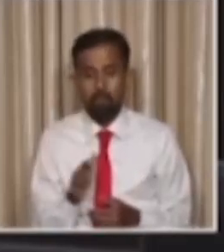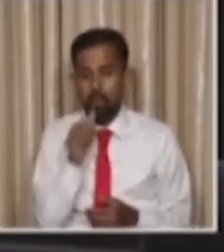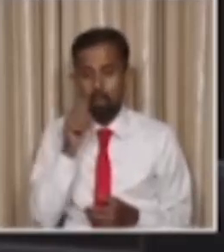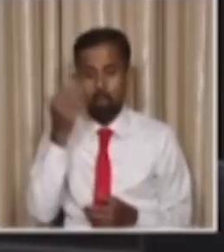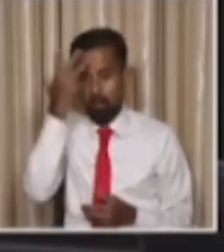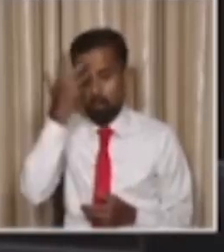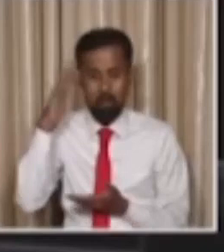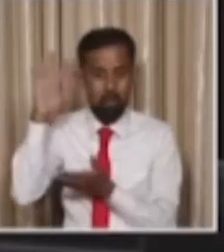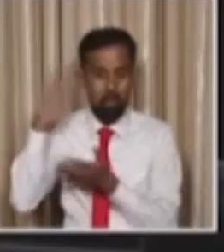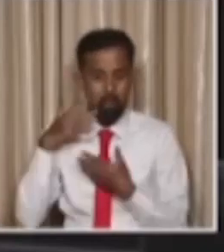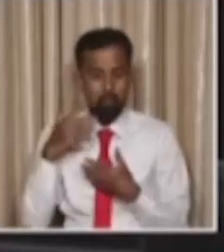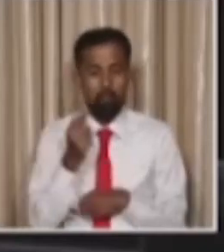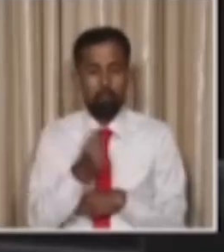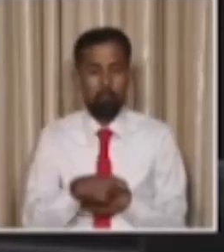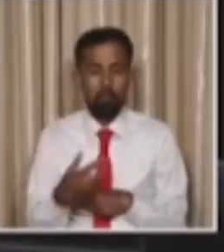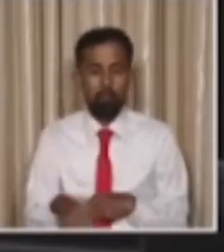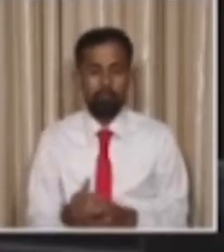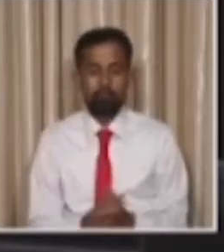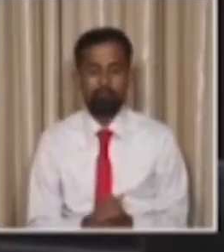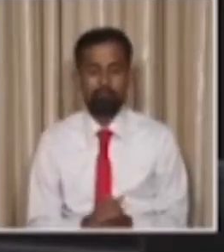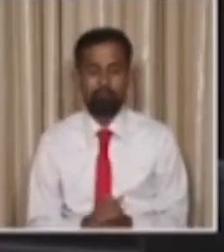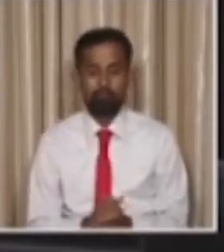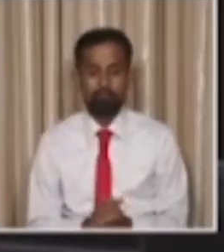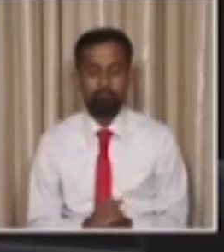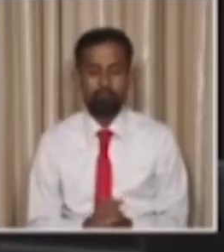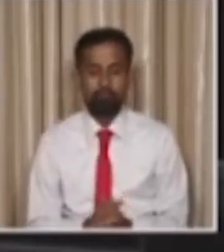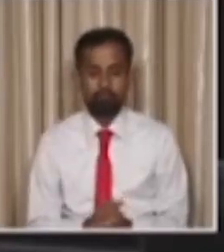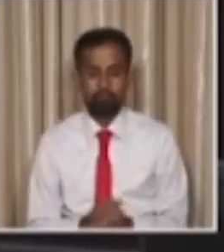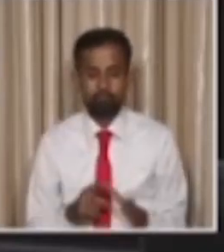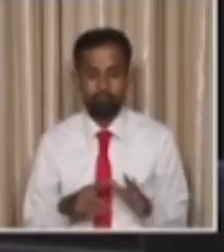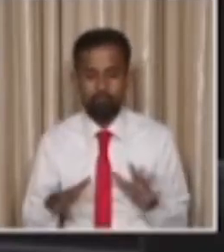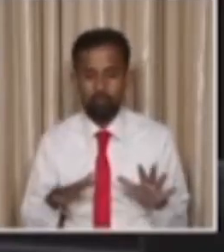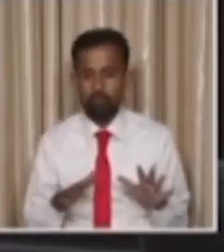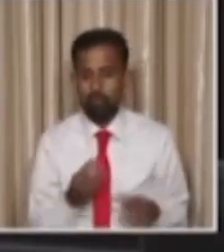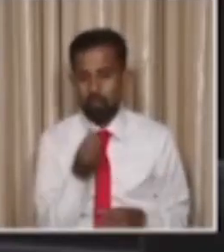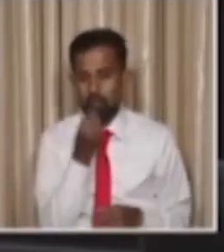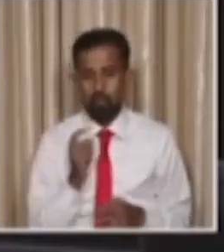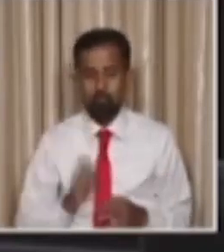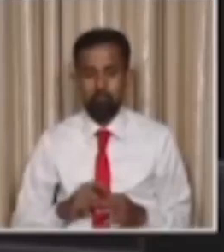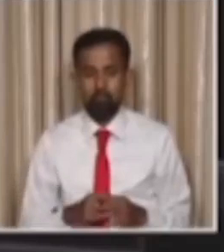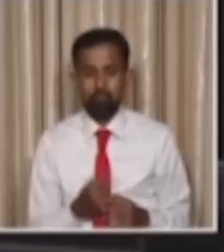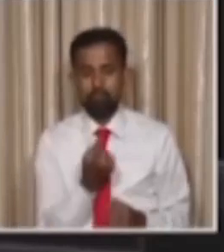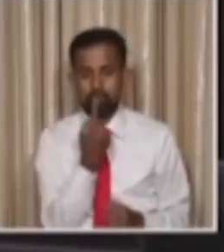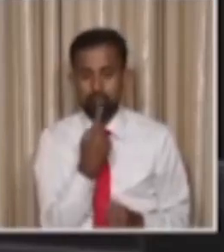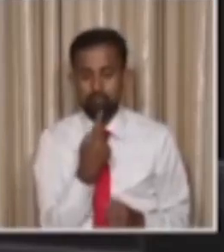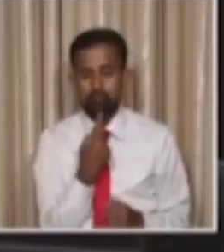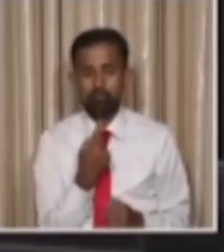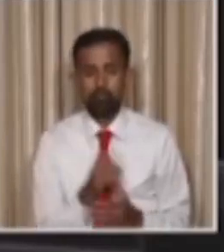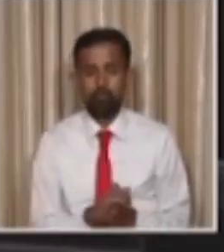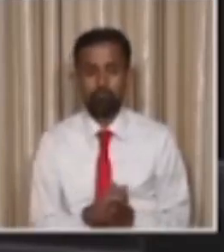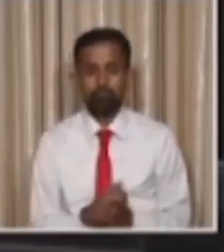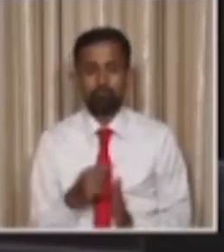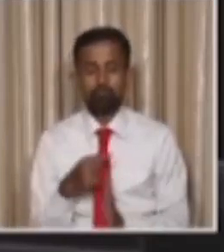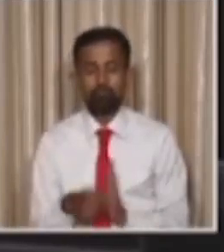සඳහා පියවර අරගෙන තියෙනවා. ඊගවට එතුමාගේ වෙච්ච සත්ව ආහාර පිළිබඳව ප්‍රශ්නය ගත්තහම විශේෂයෙන්